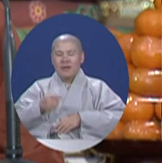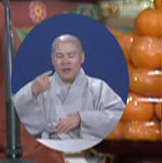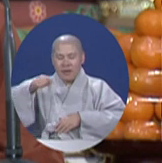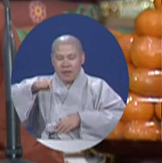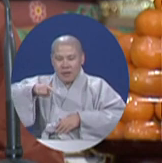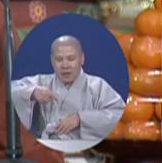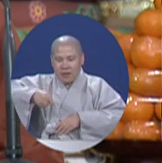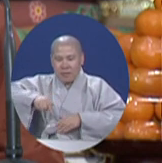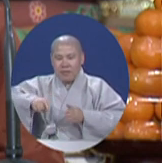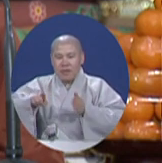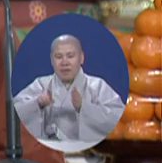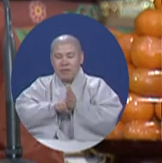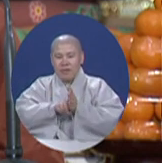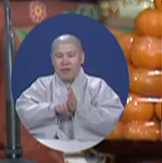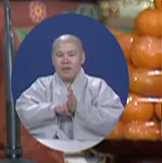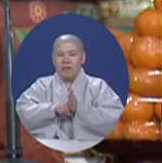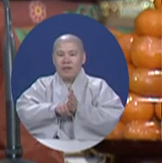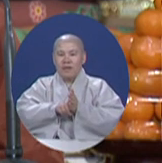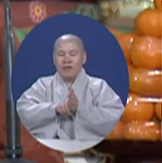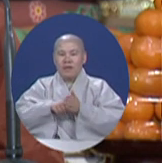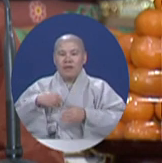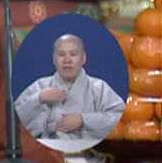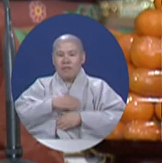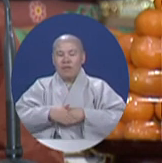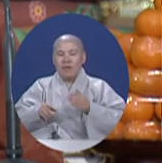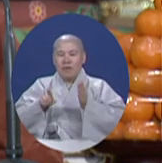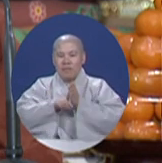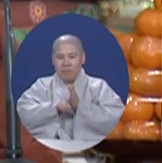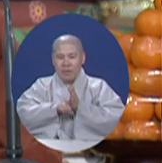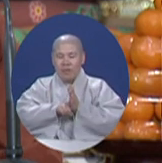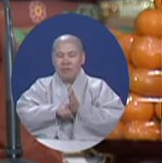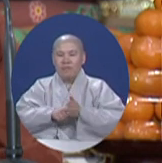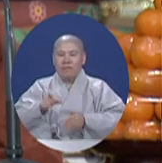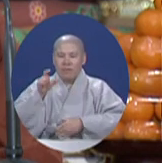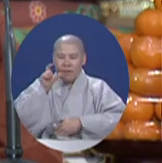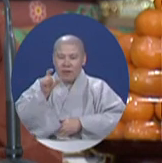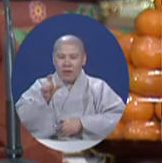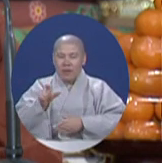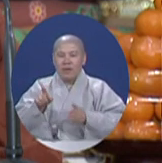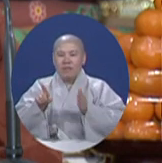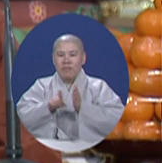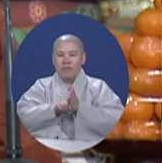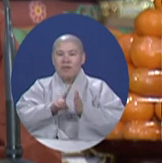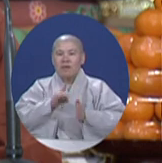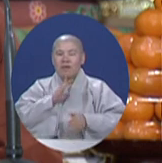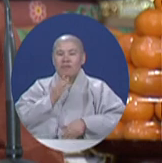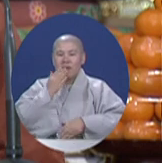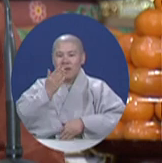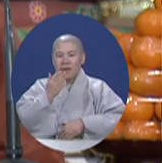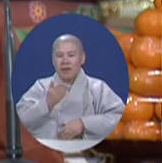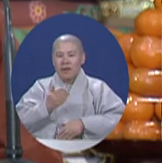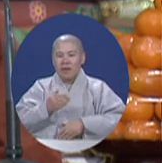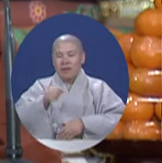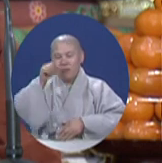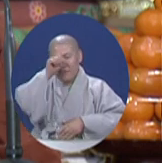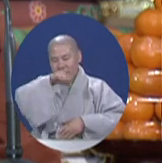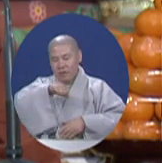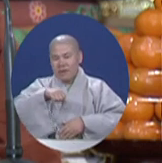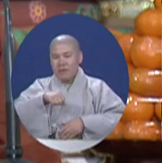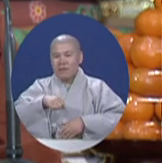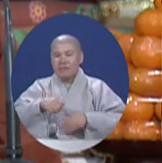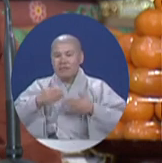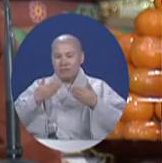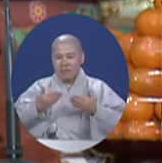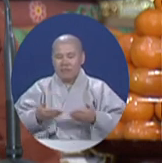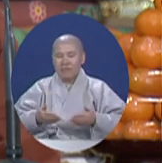깊게 믿어야 돼요. 심신, 독신, 돈독하게 믿어야 돼요. 그냥 얕게